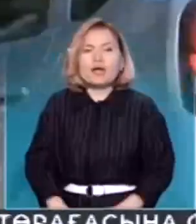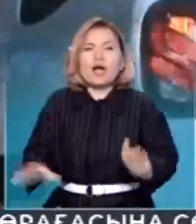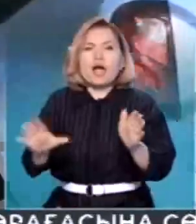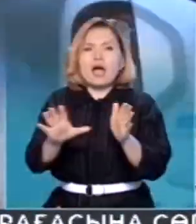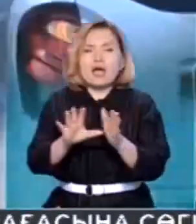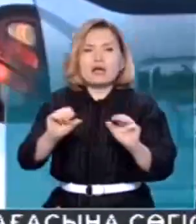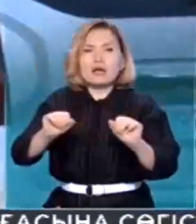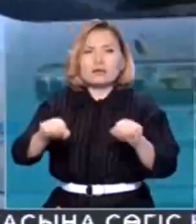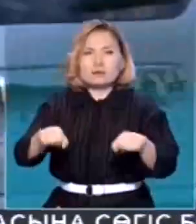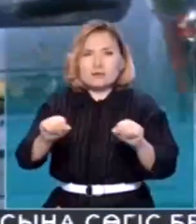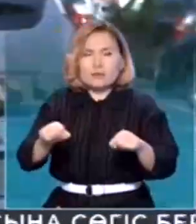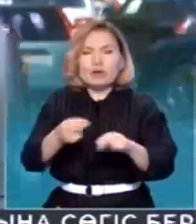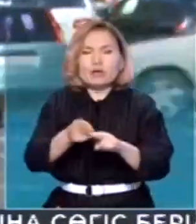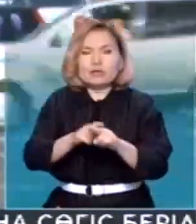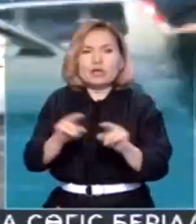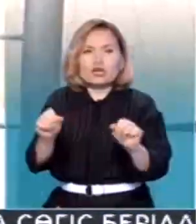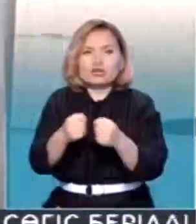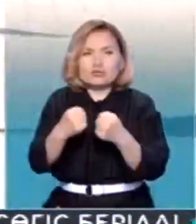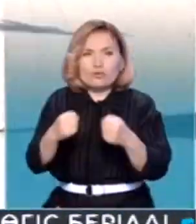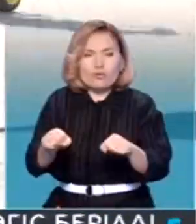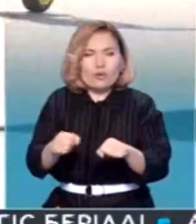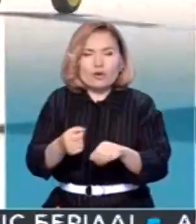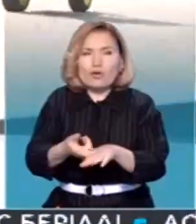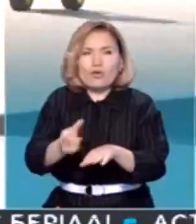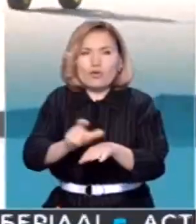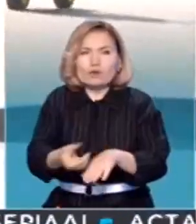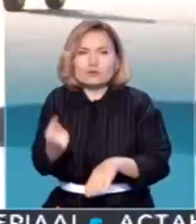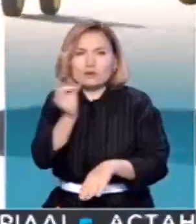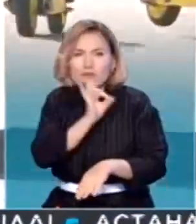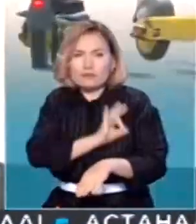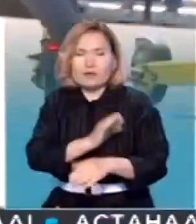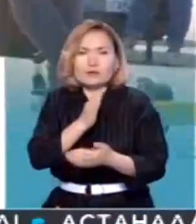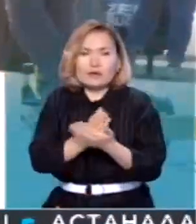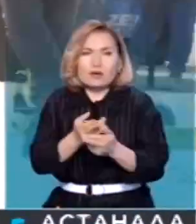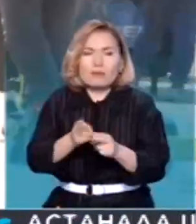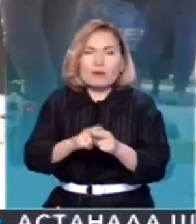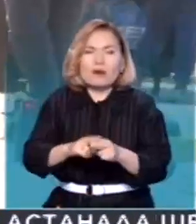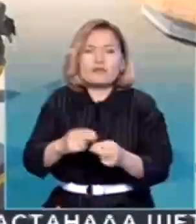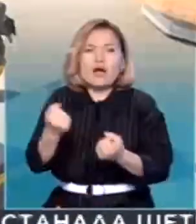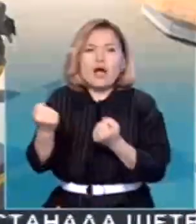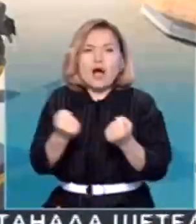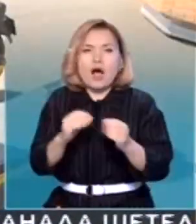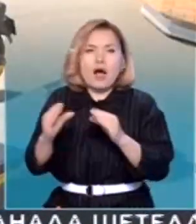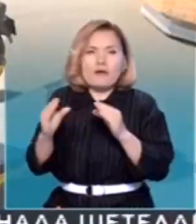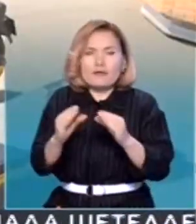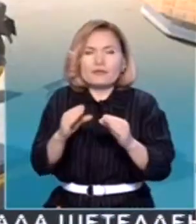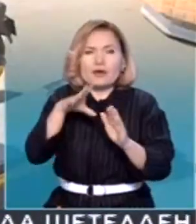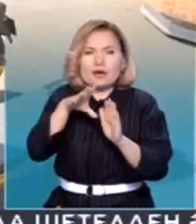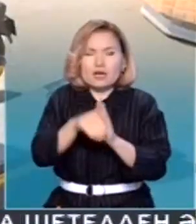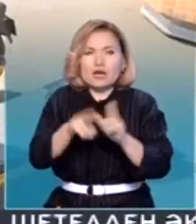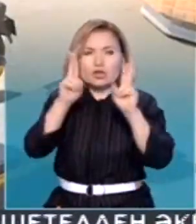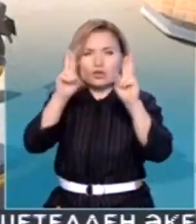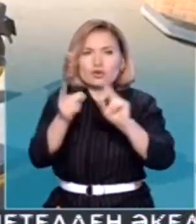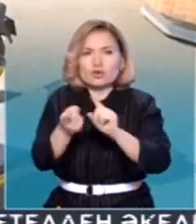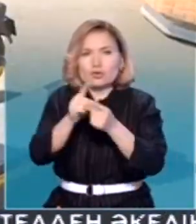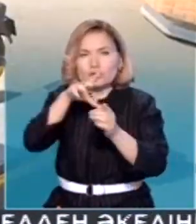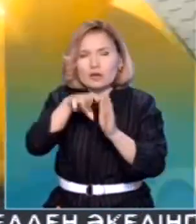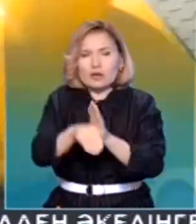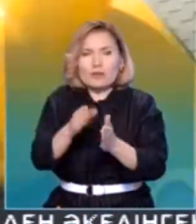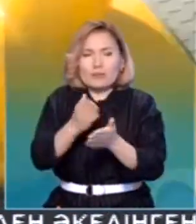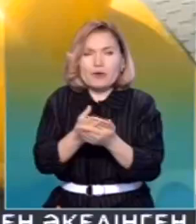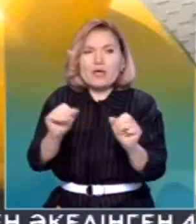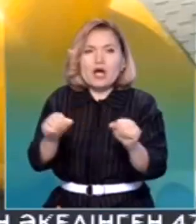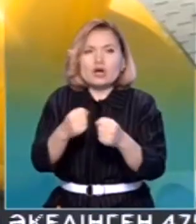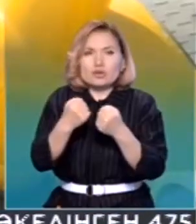Электросамокат кептелістен көз ашпайтын әрі қалаларда таптырмас көлік құралы. Енді оларда автомобильдер санатына жатқызылып, жүру ережесі өзгермек. Мәселен,